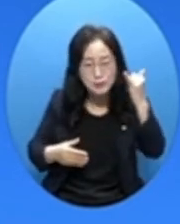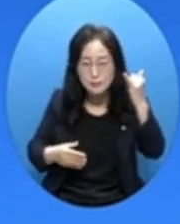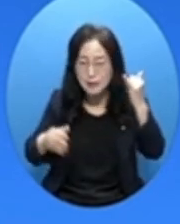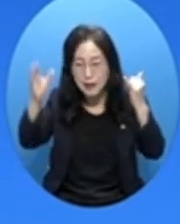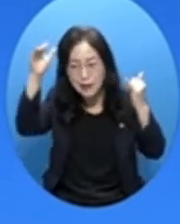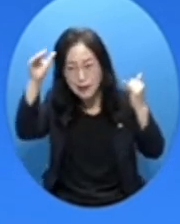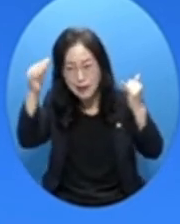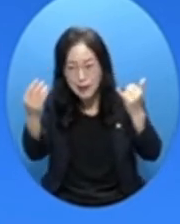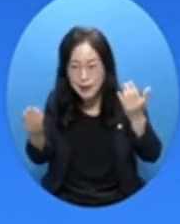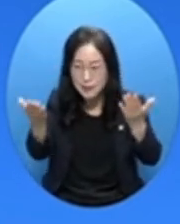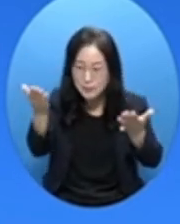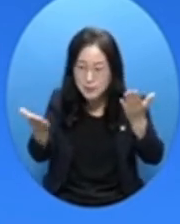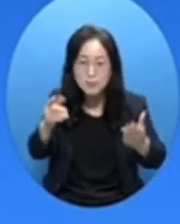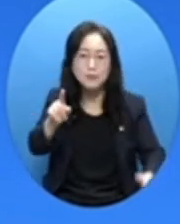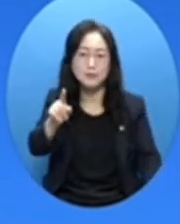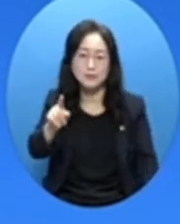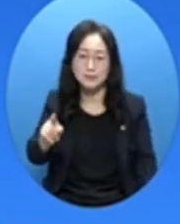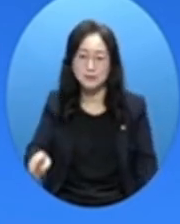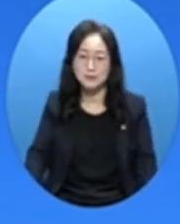사랑하고 있지 않는가.